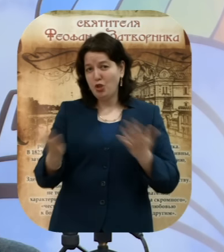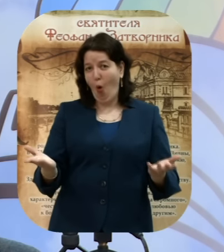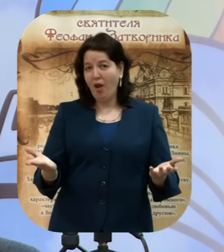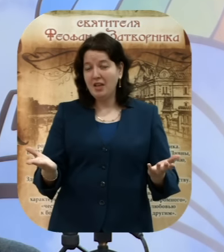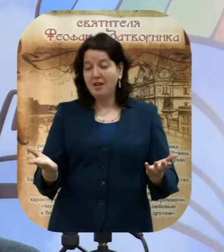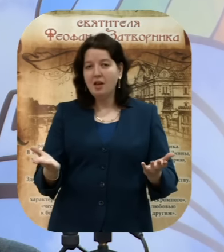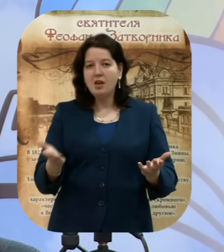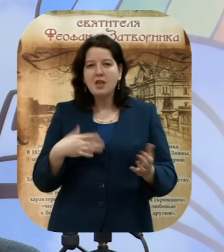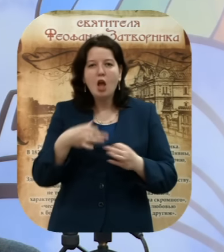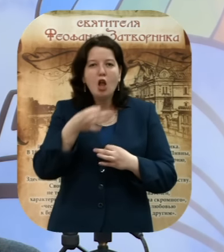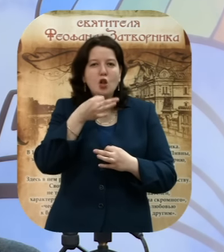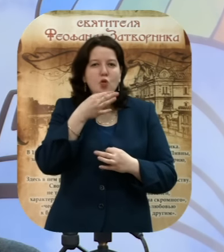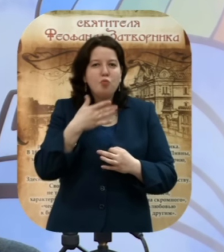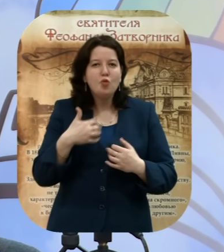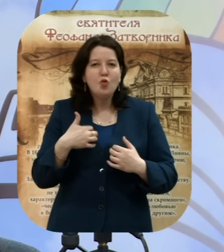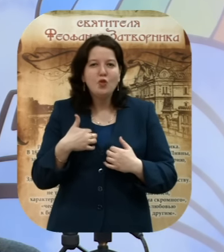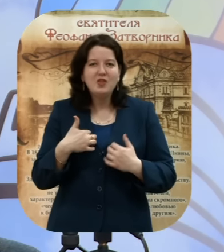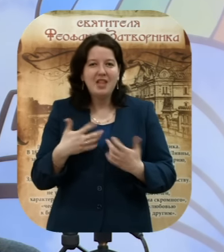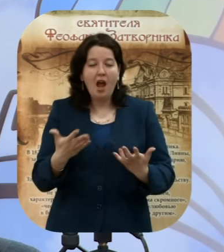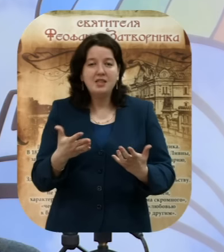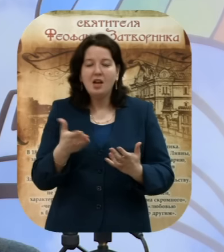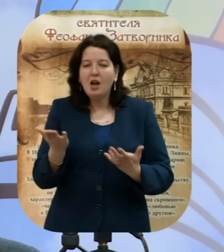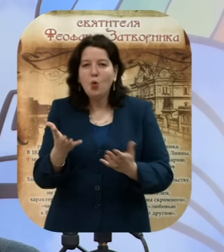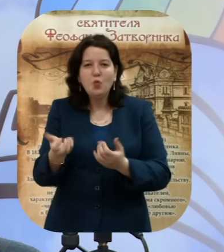Да и любую страсть, какую ни возьмите.